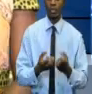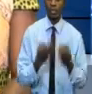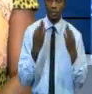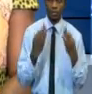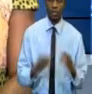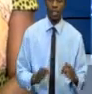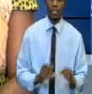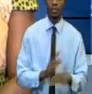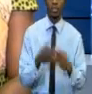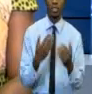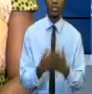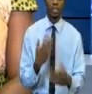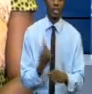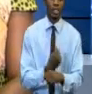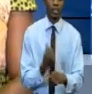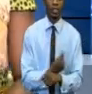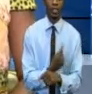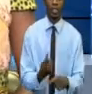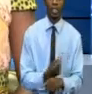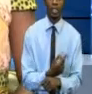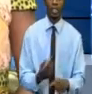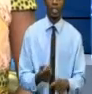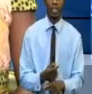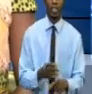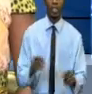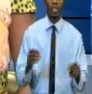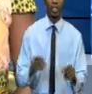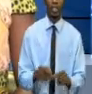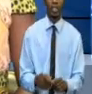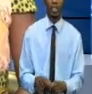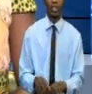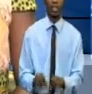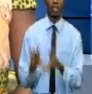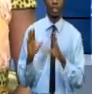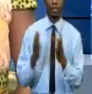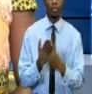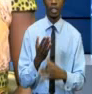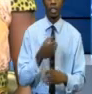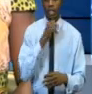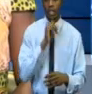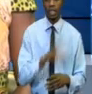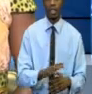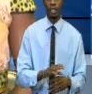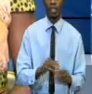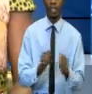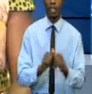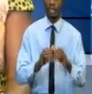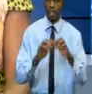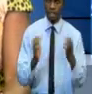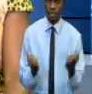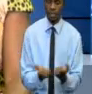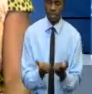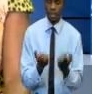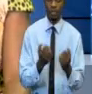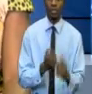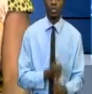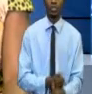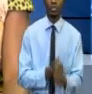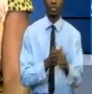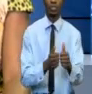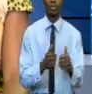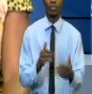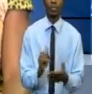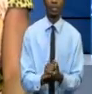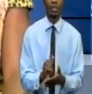Le commissaire spécial adjoint en charge de l'économie et finances, Kasongo Kibale, a fait une visite